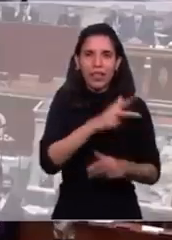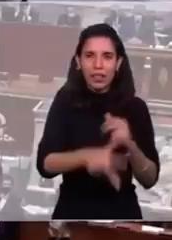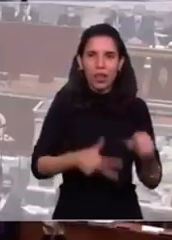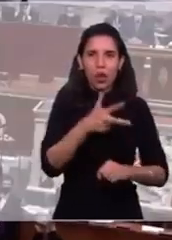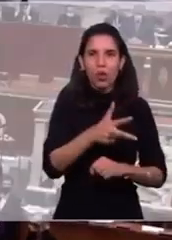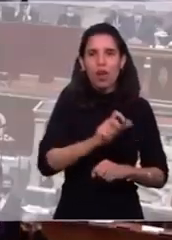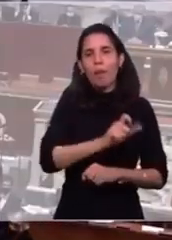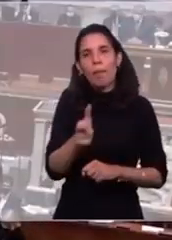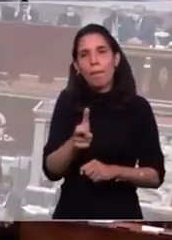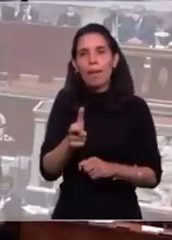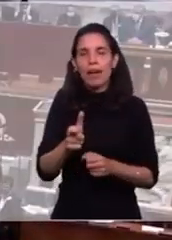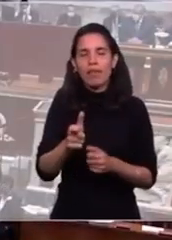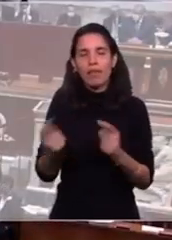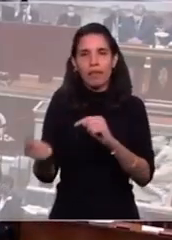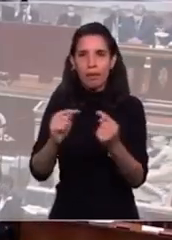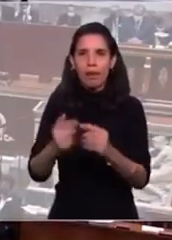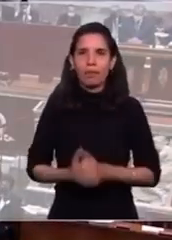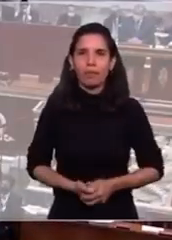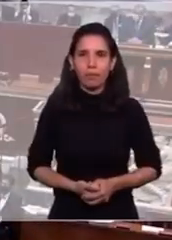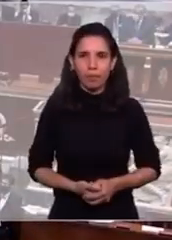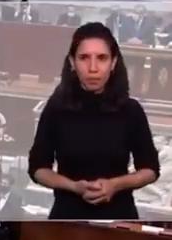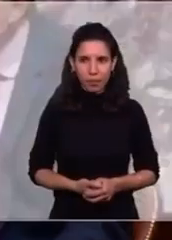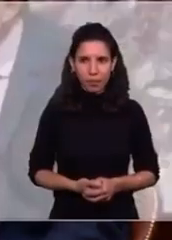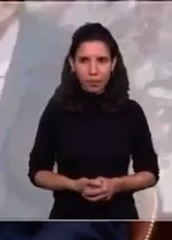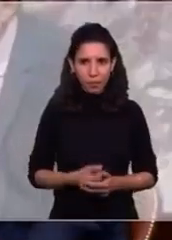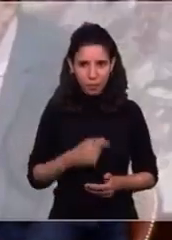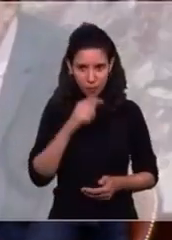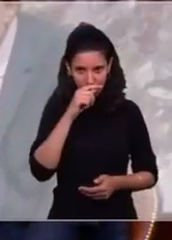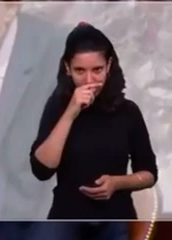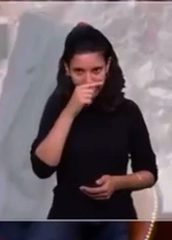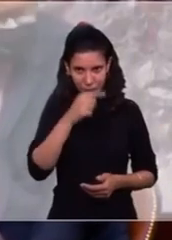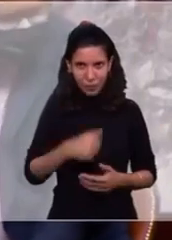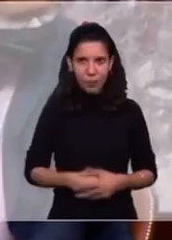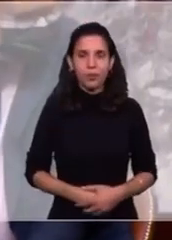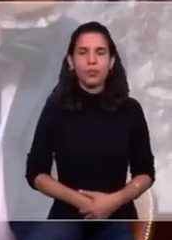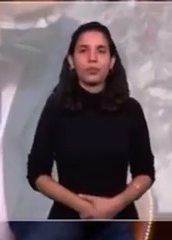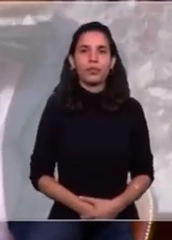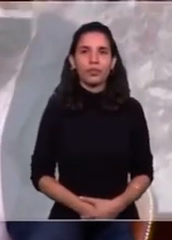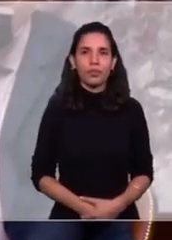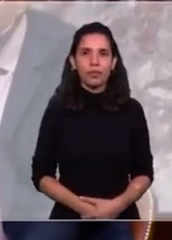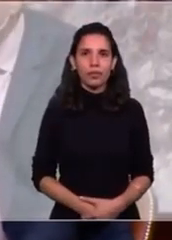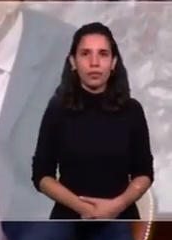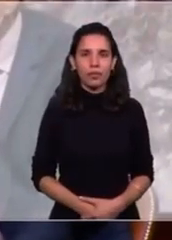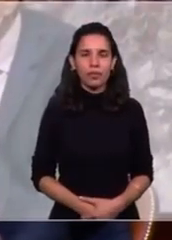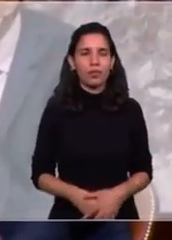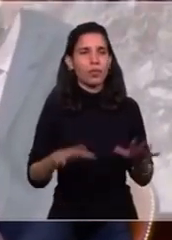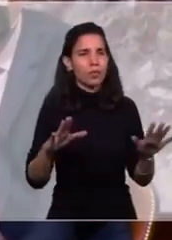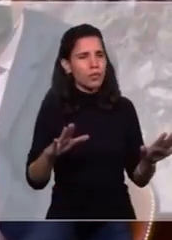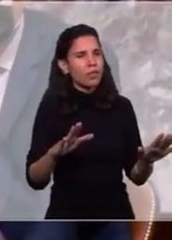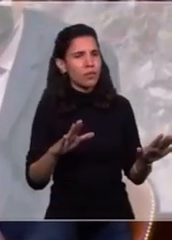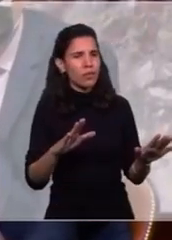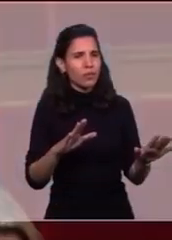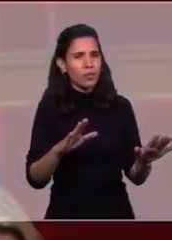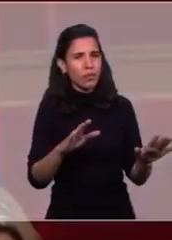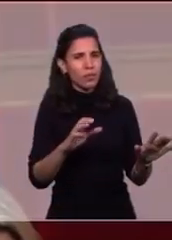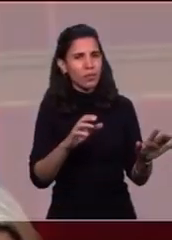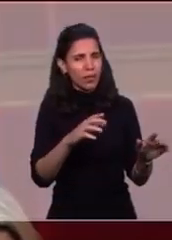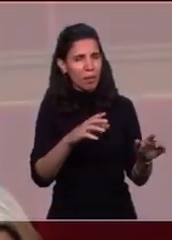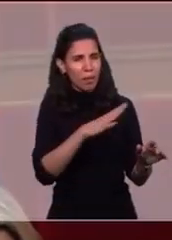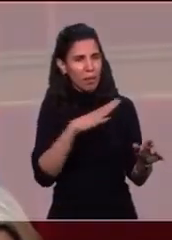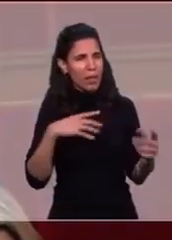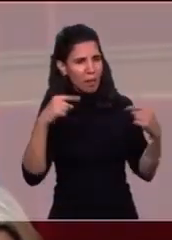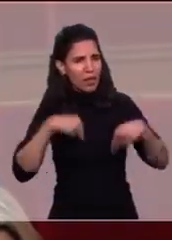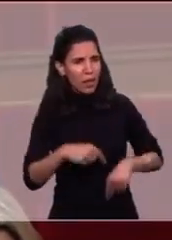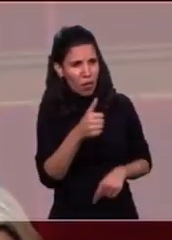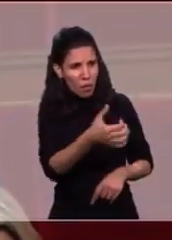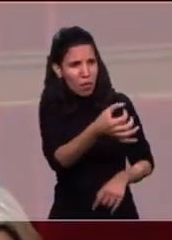suite. Merci, madame la ministre, monsieur le député. Je reconnais une chose, madame la ministre. Vous avez enfin